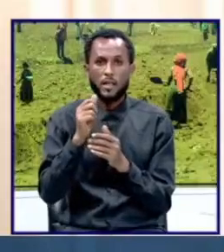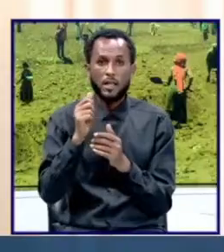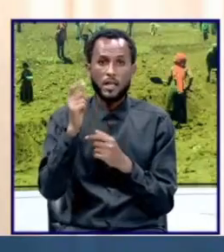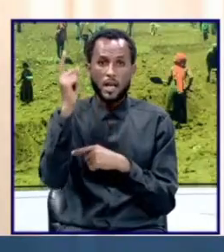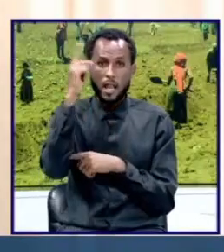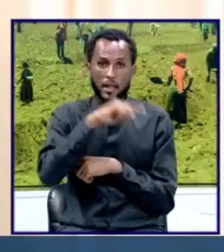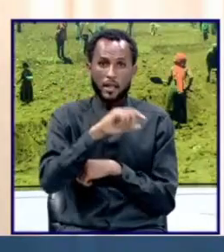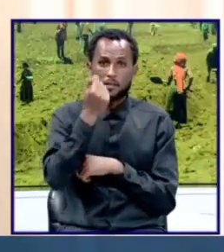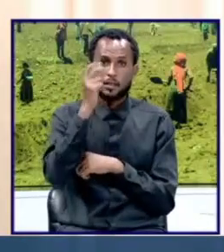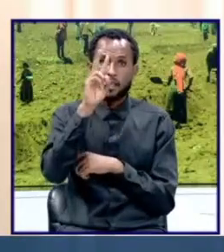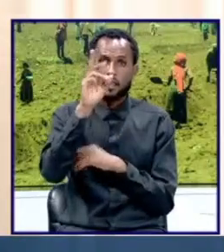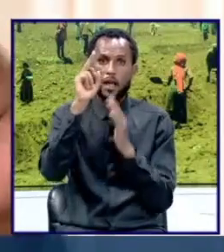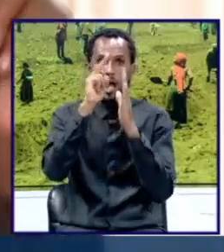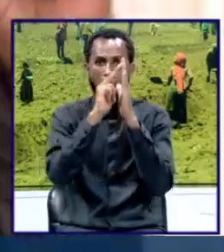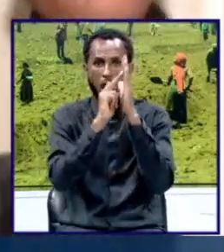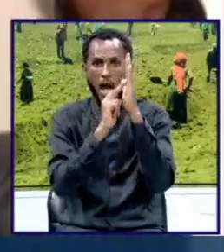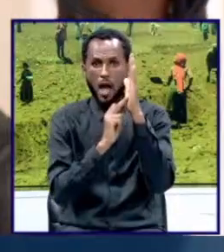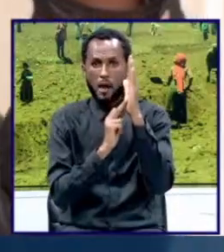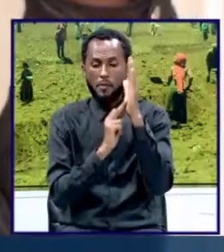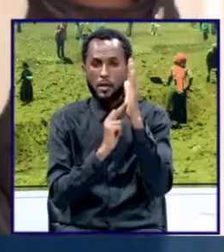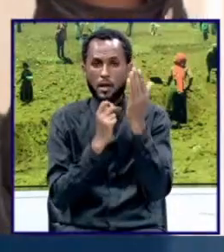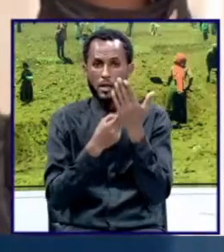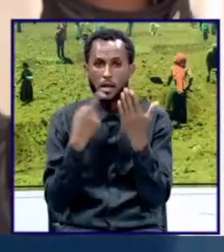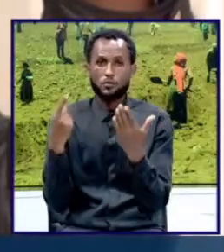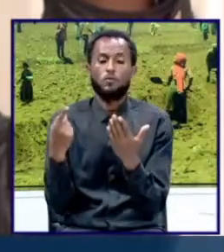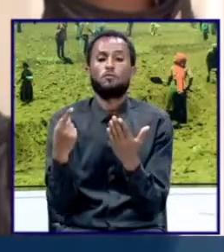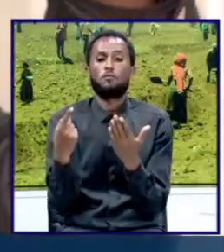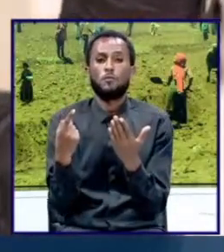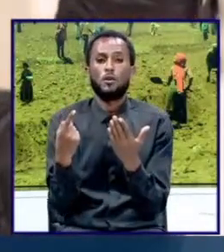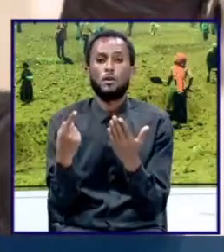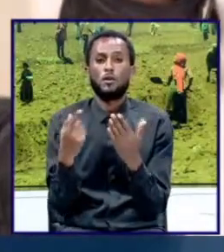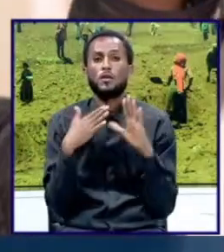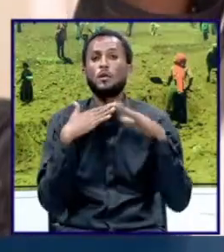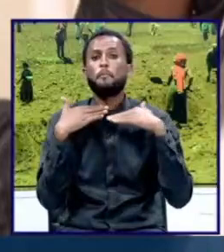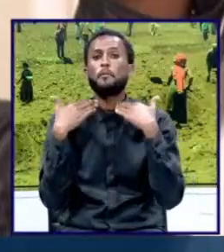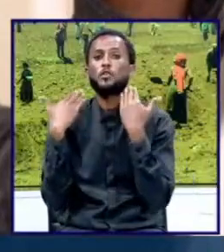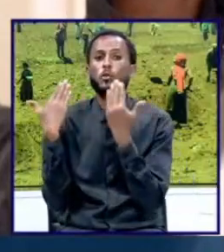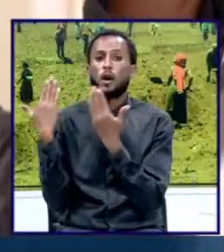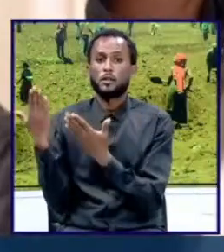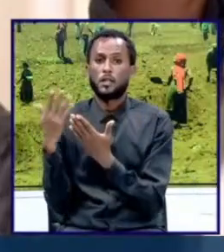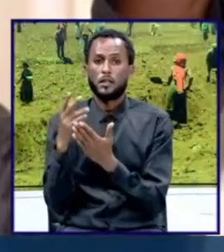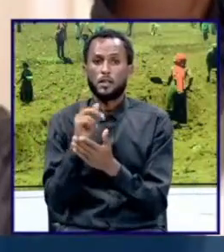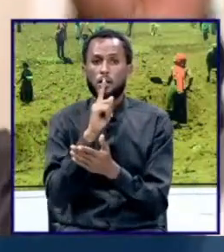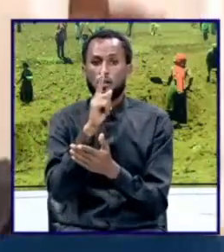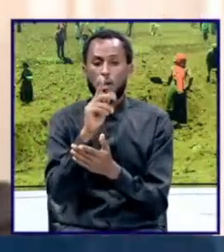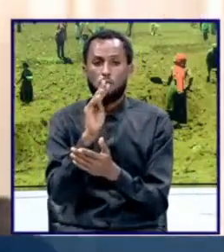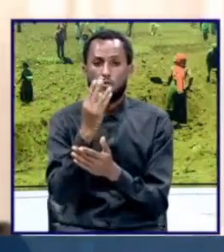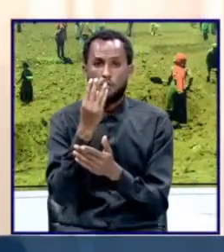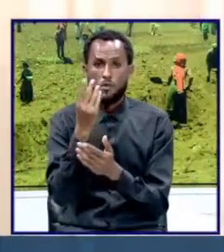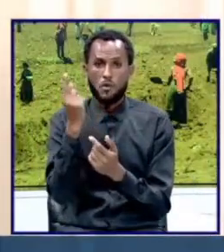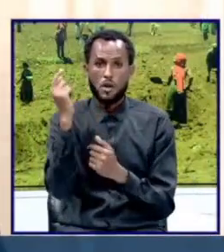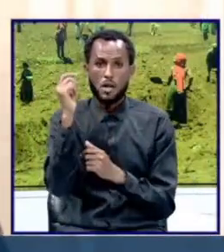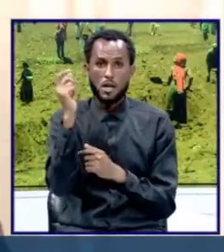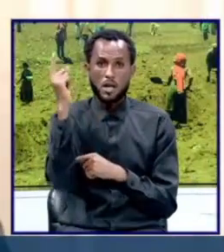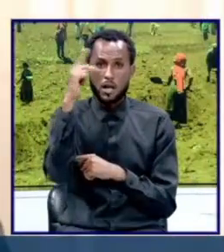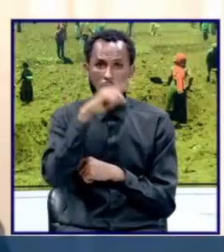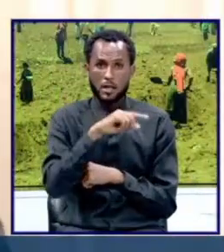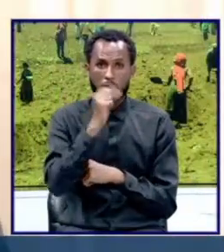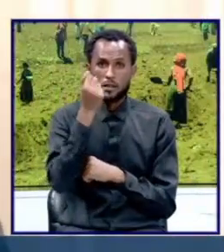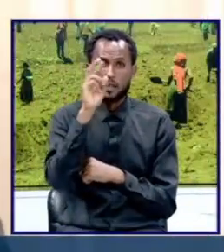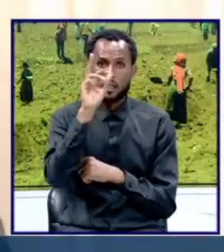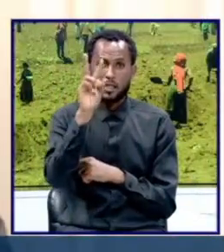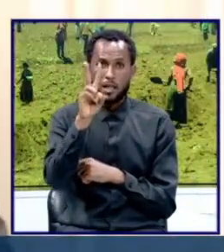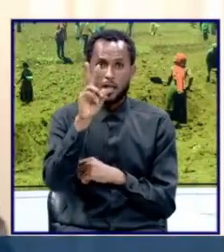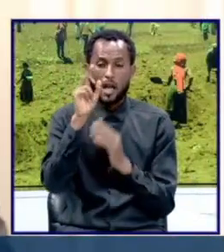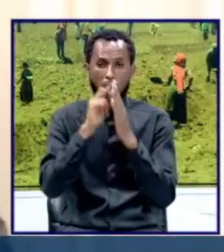ሓምለ መላግቦ ናይዞም መስዋእታት እዚኦም እያ እሞ ዕለት 12 ሓምለ